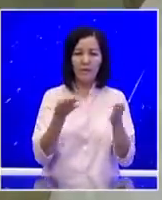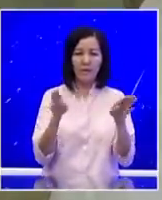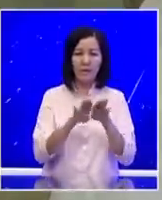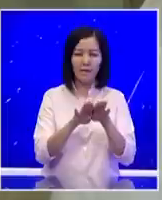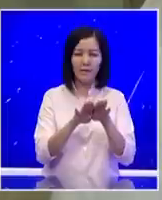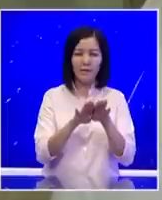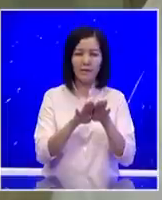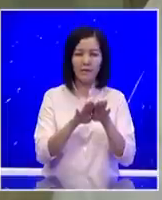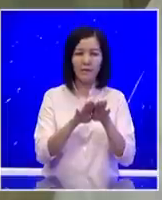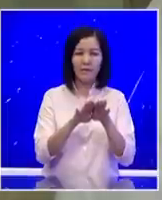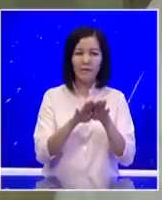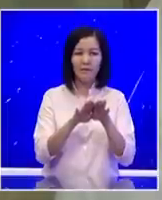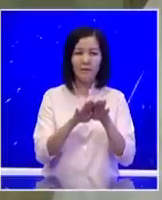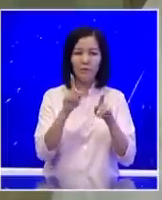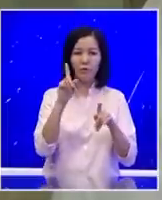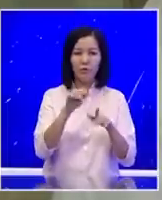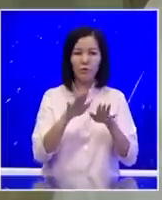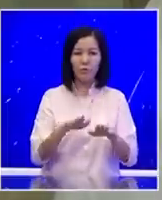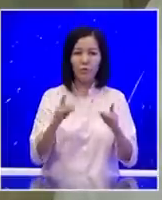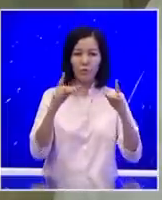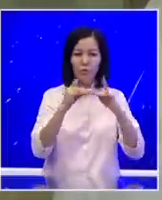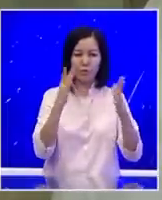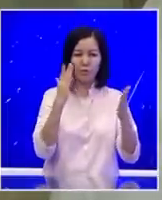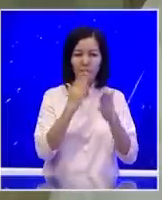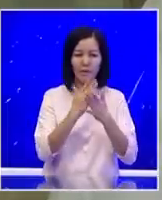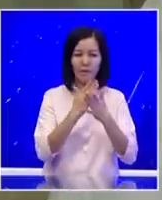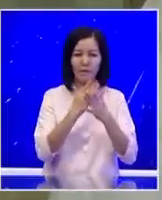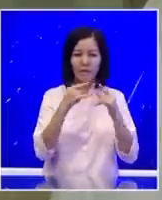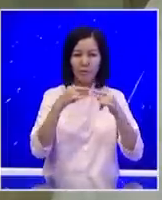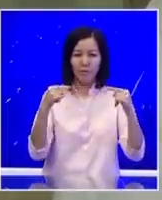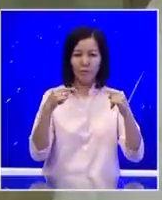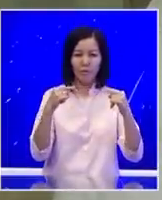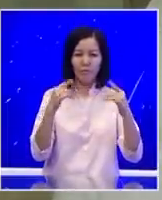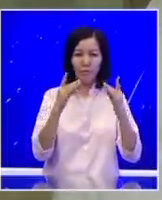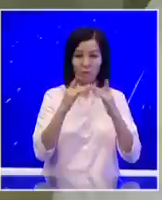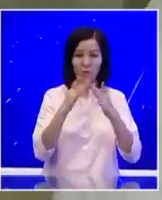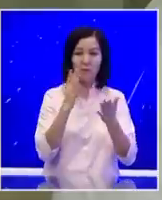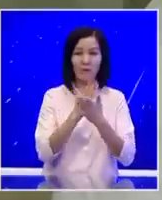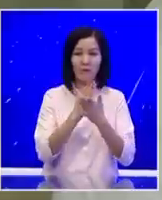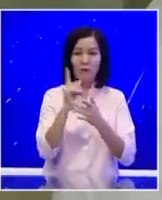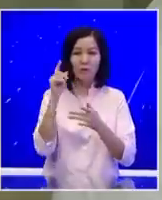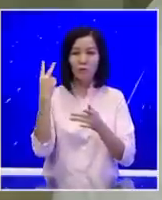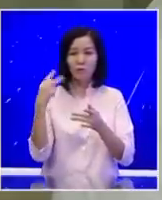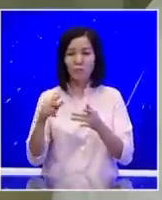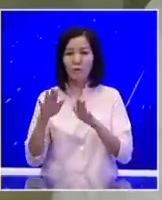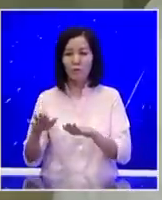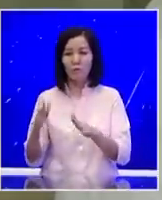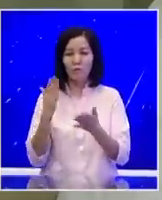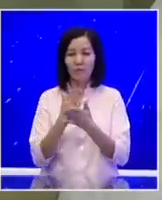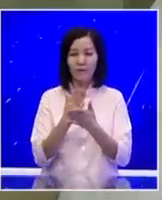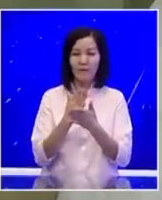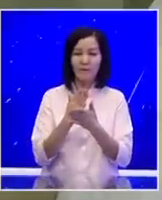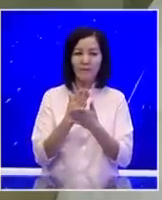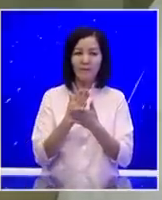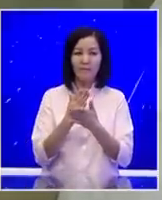жоқ төсек орыны, провизорлық бөлмеде 120 орындық.